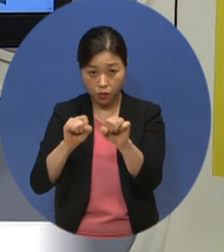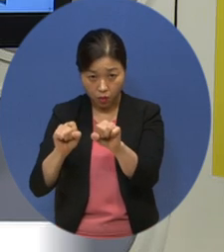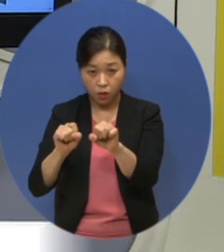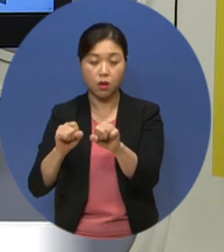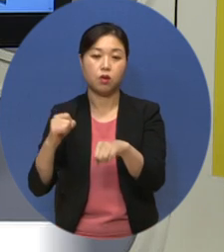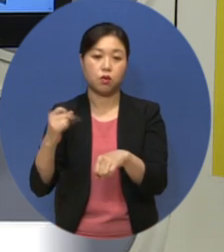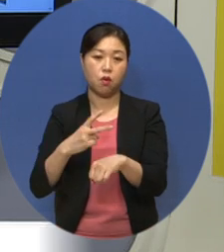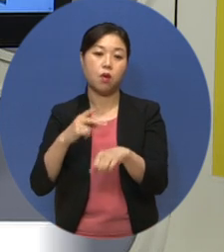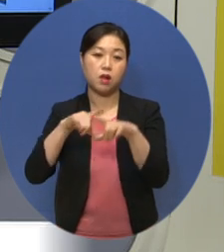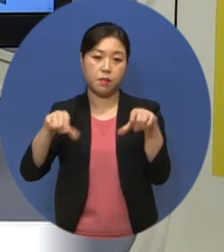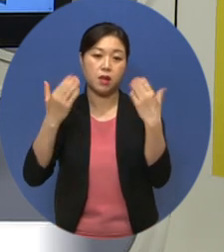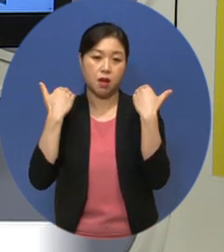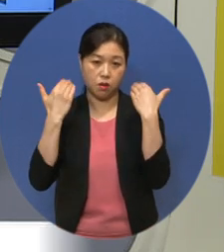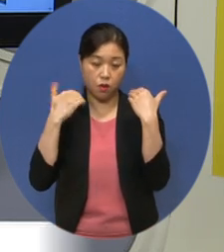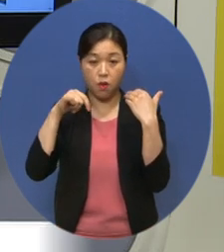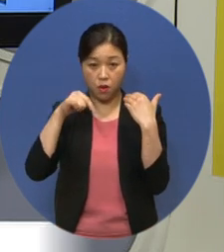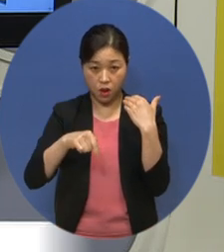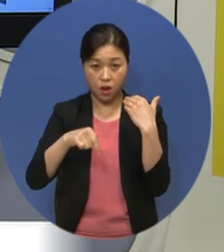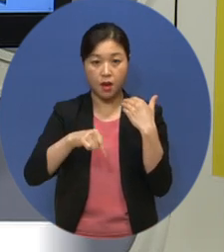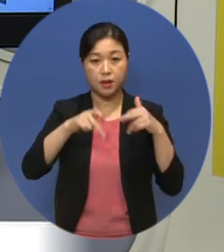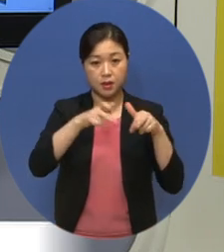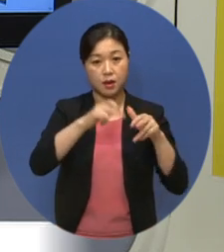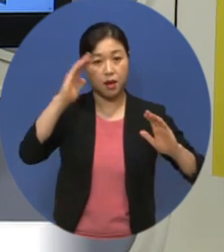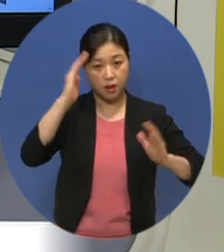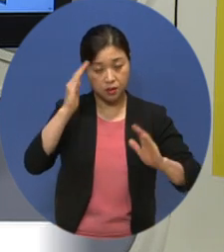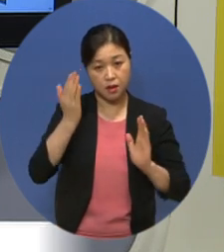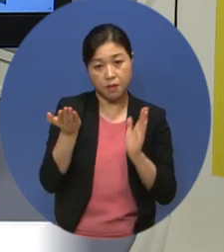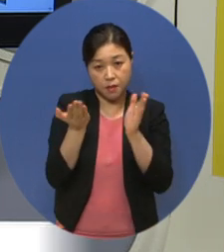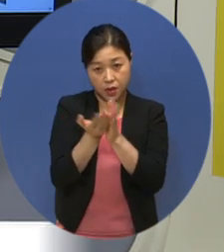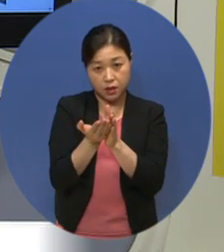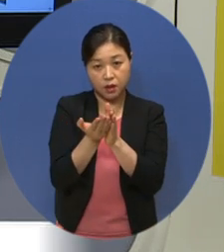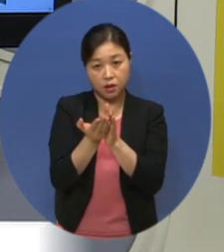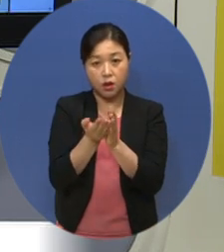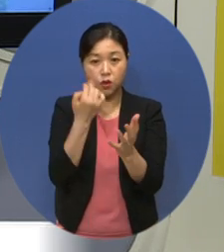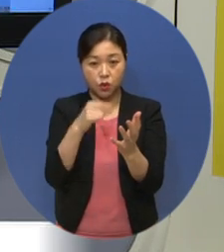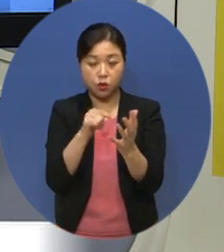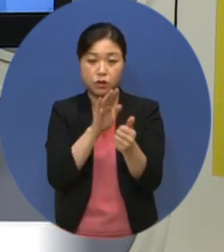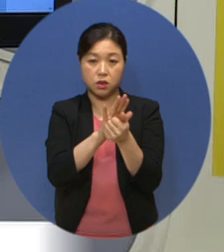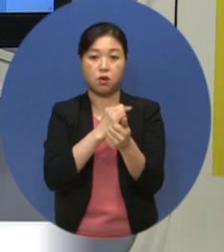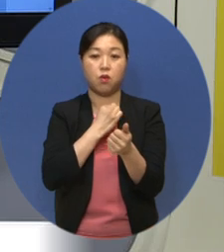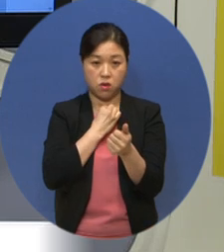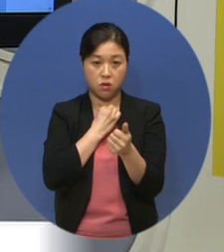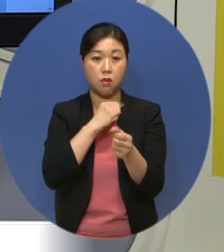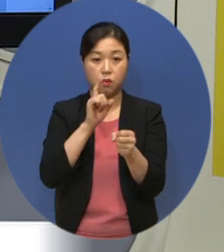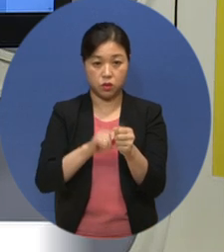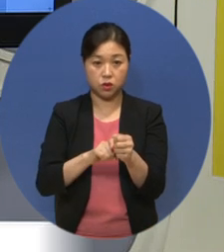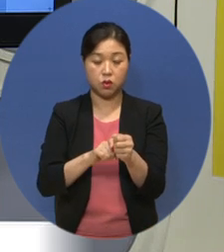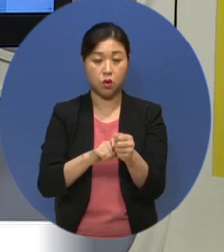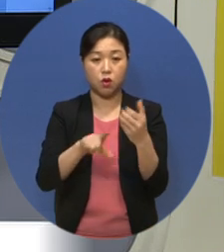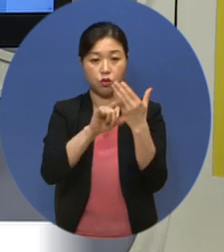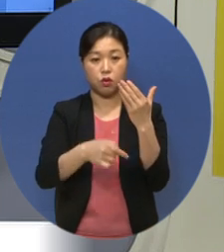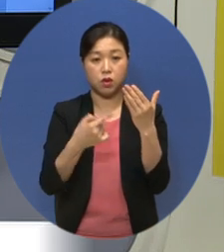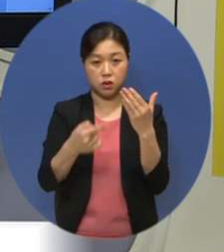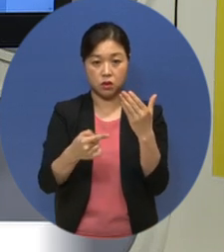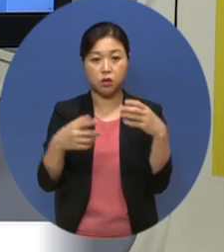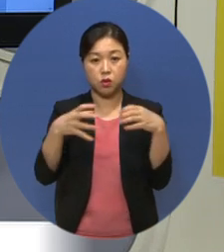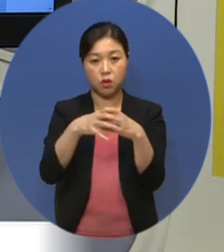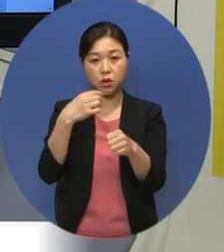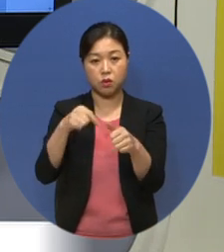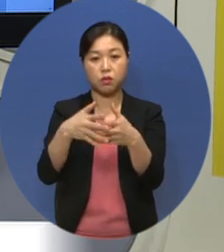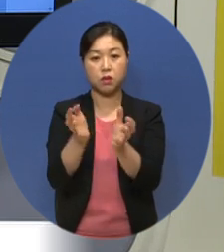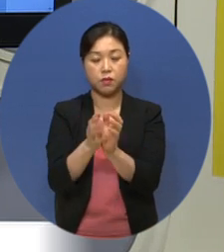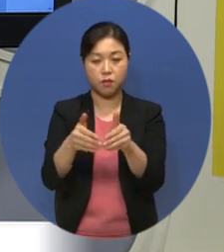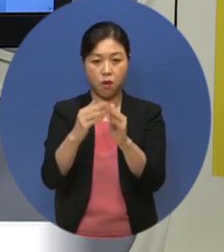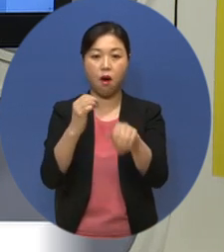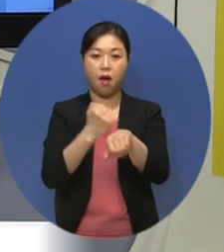일반학교에 특수교육 대상 학생의 맞춤형 통합교육 지원을 강화하고 자 고 원리를 통합교육 팀을 신설 한다